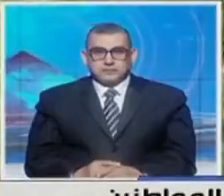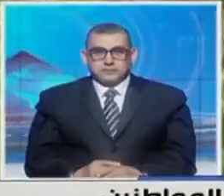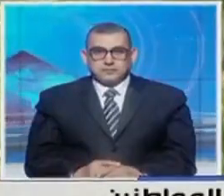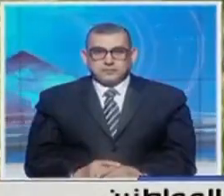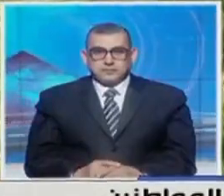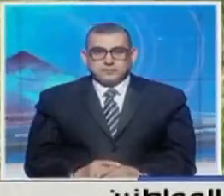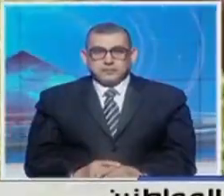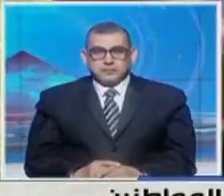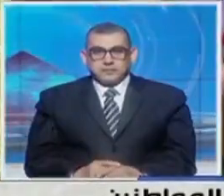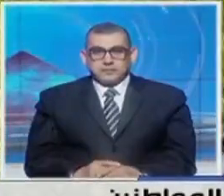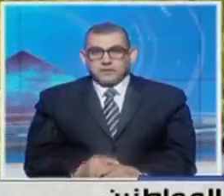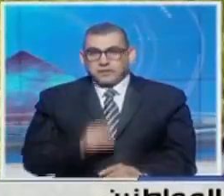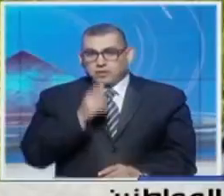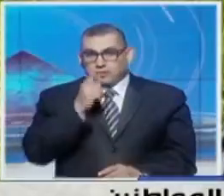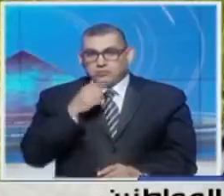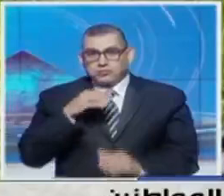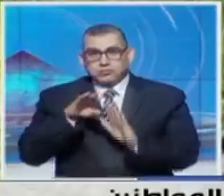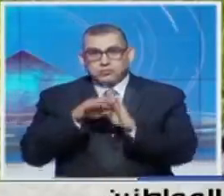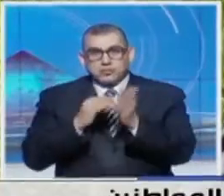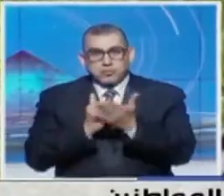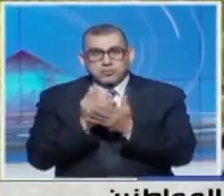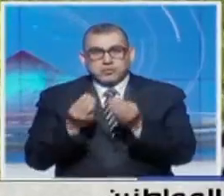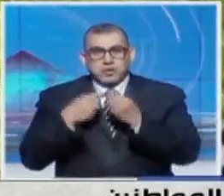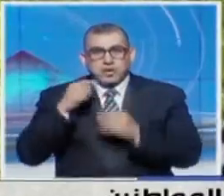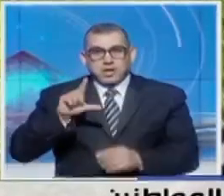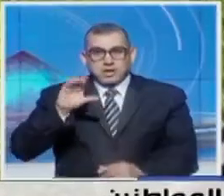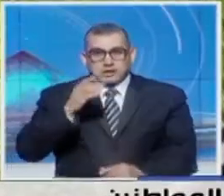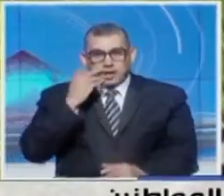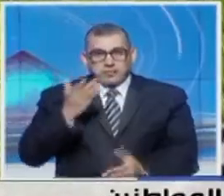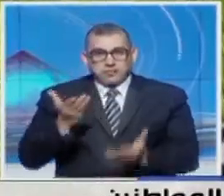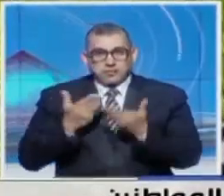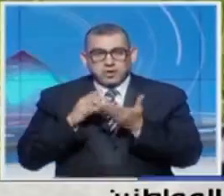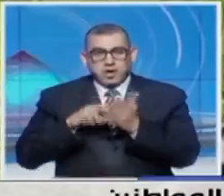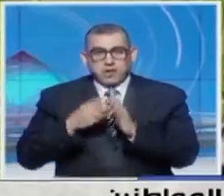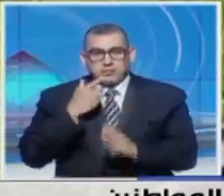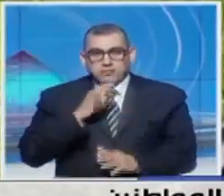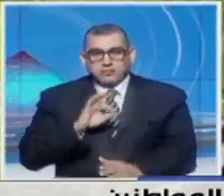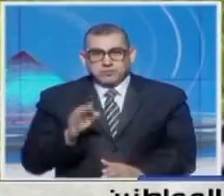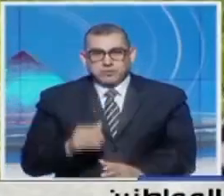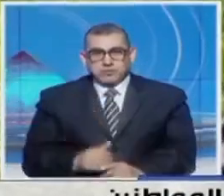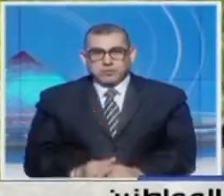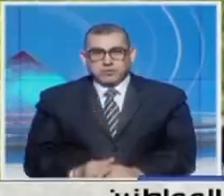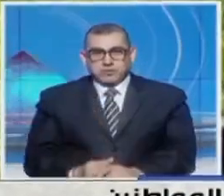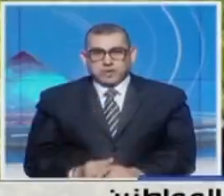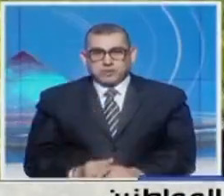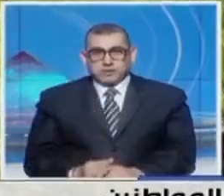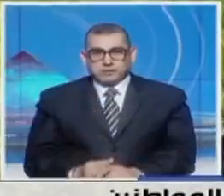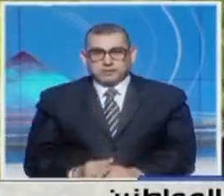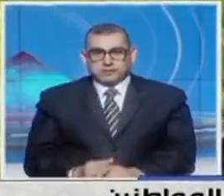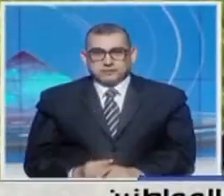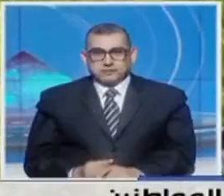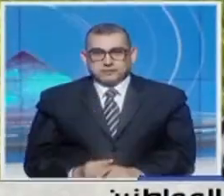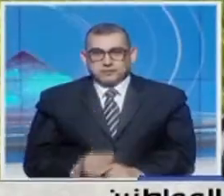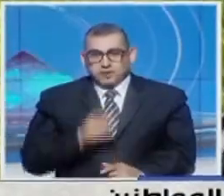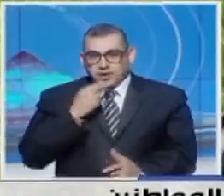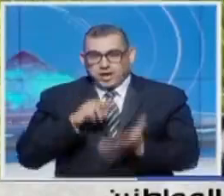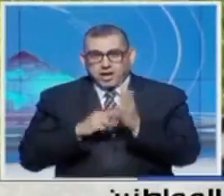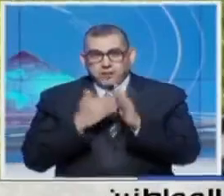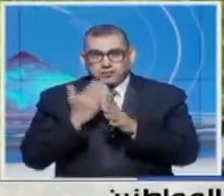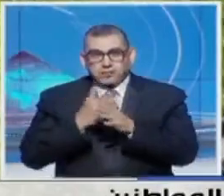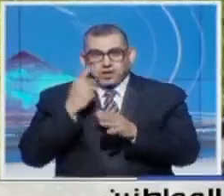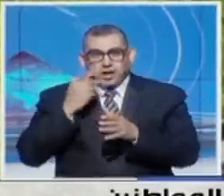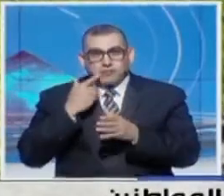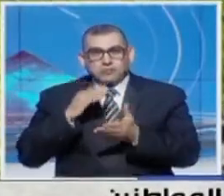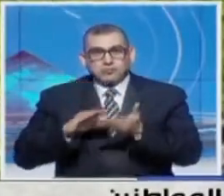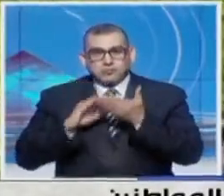السيد الرئيس اللي بعت لنا مواد غذائيه لحد الغيط في عز الجو دوت بالظباط، الناس المحترمه، الناس اللي شرفتنا ونورت البلد وبيجولنا كتير وجولنا في رمضان وجولنا